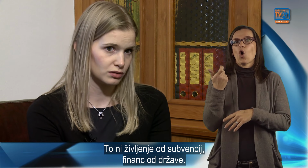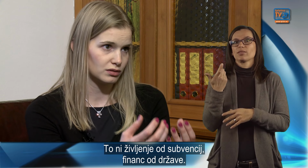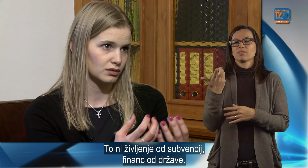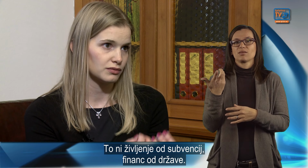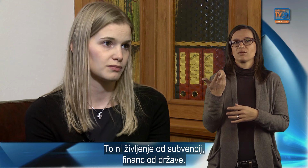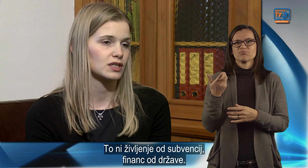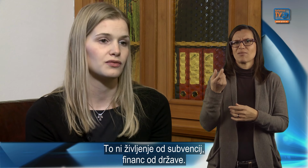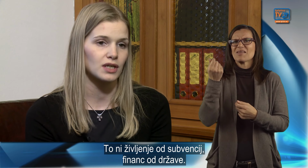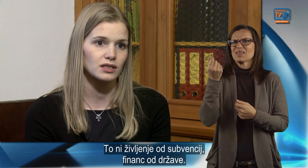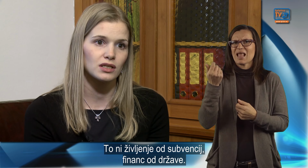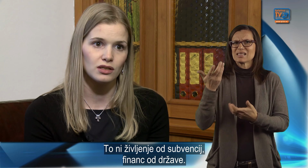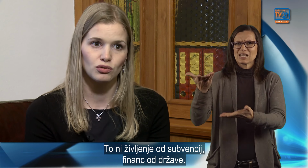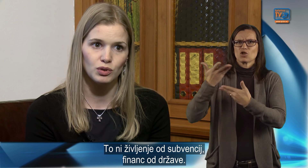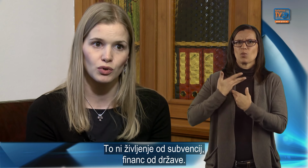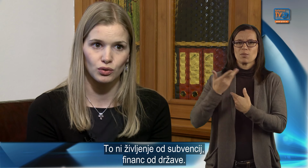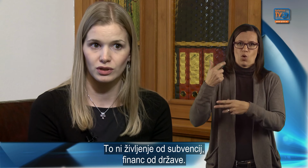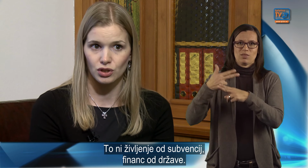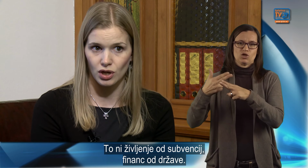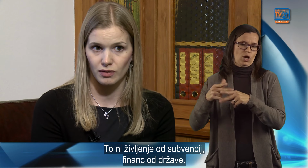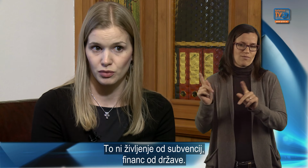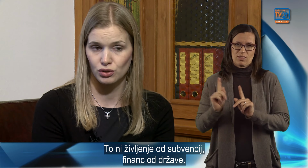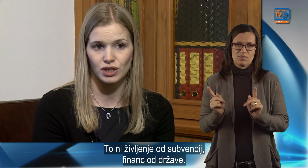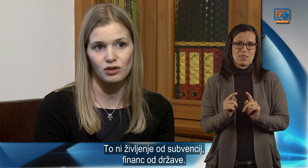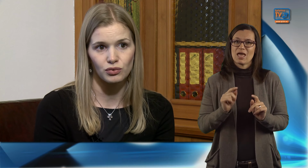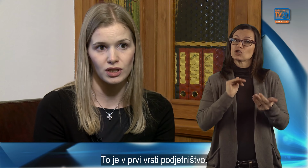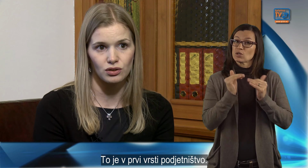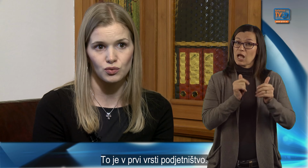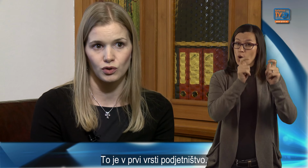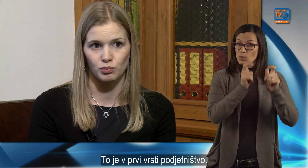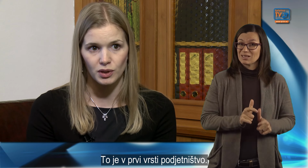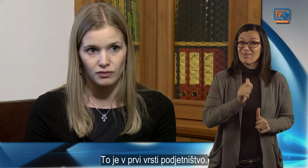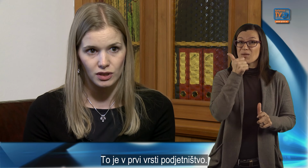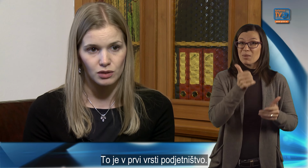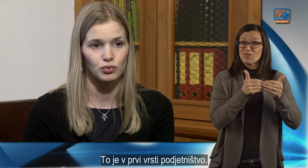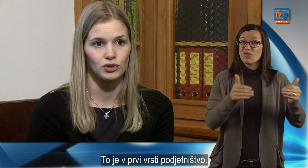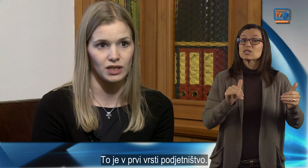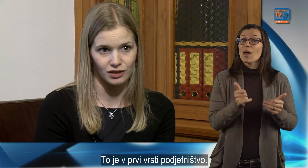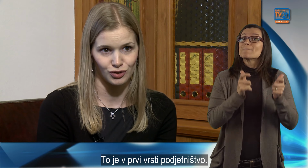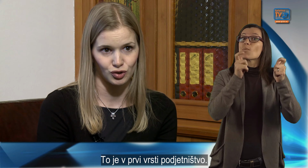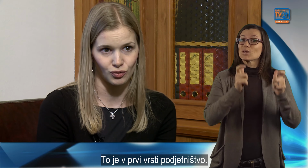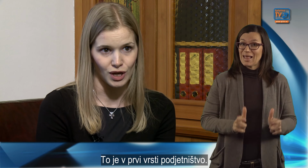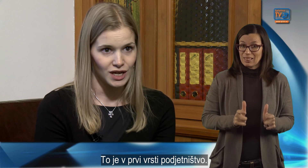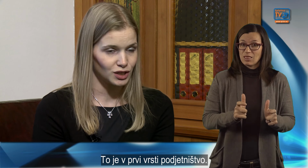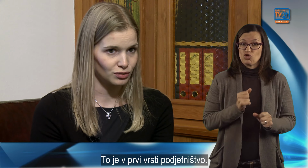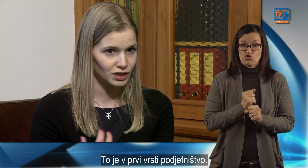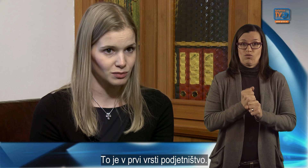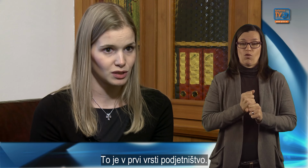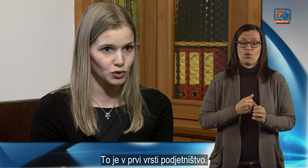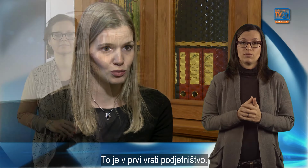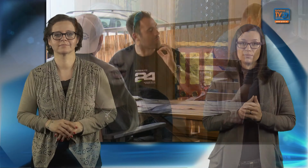finanskih dobimo od države, ampak socialno podjetništvo je v prvi vrsti podjetništvo.